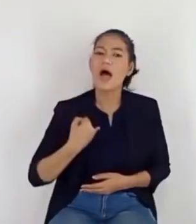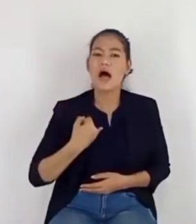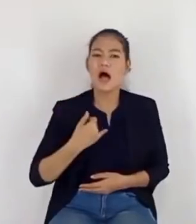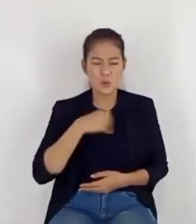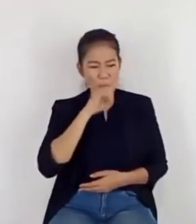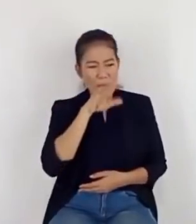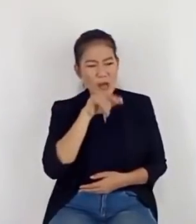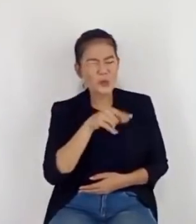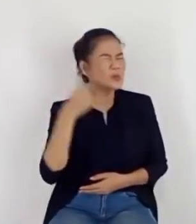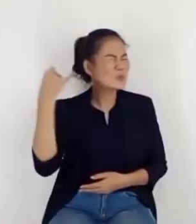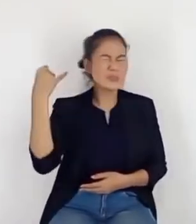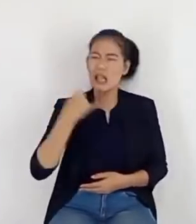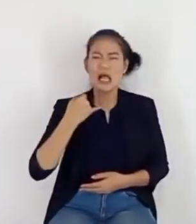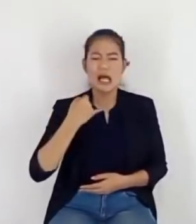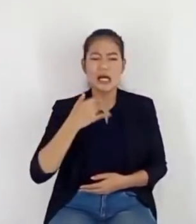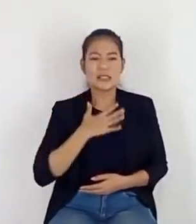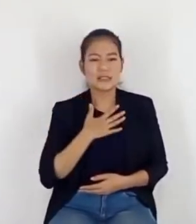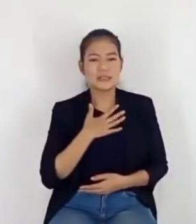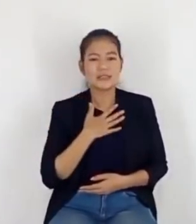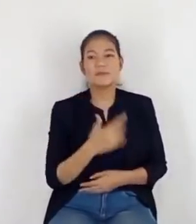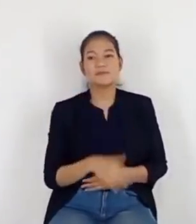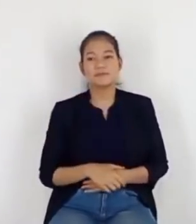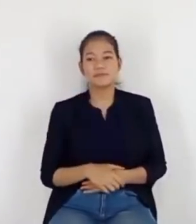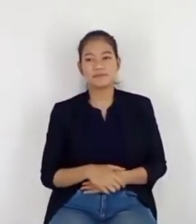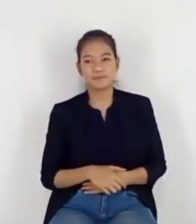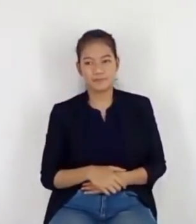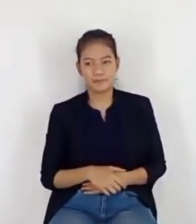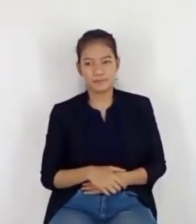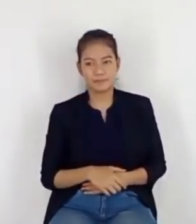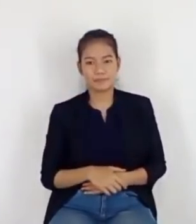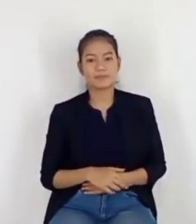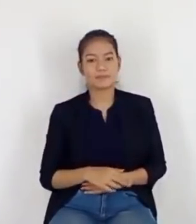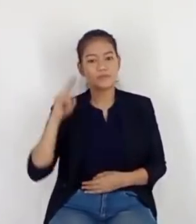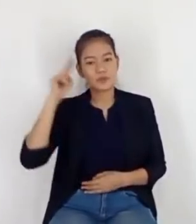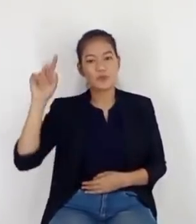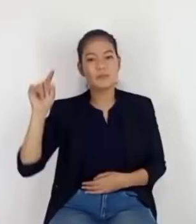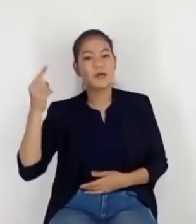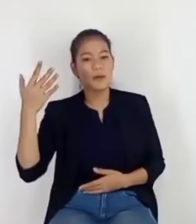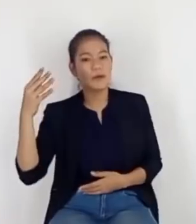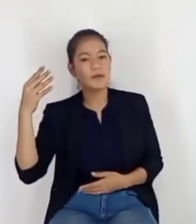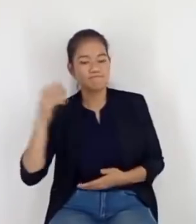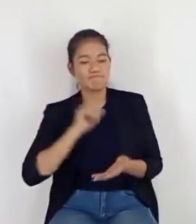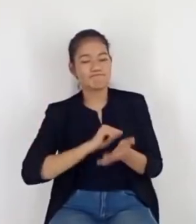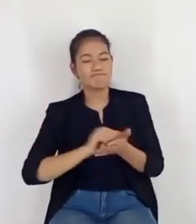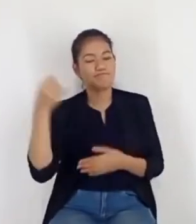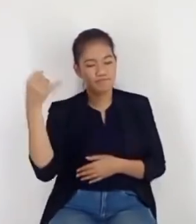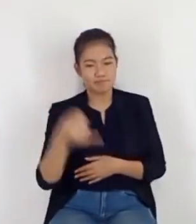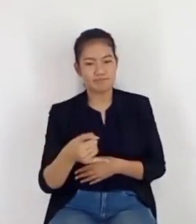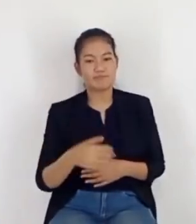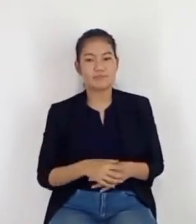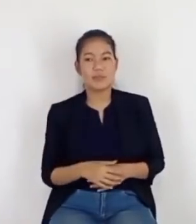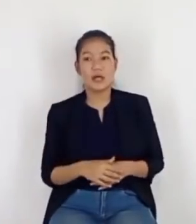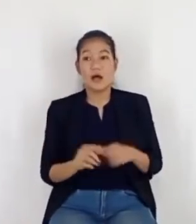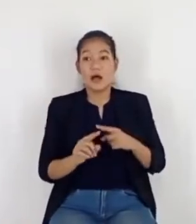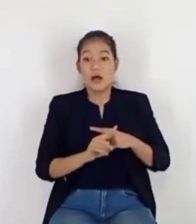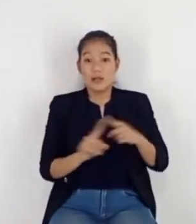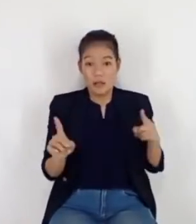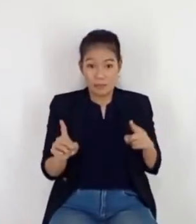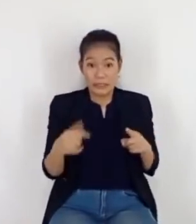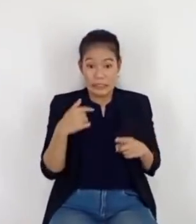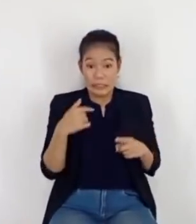mengatakan ini aku salah. Maka Tuhan akan mengampuni. Tapi setelah